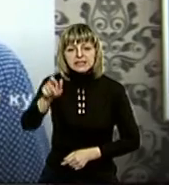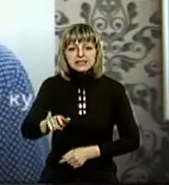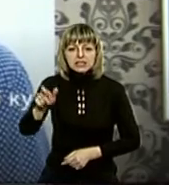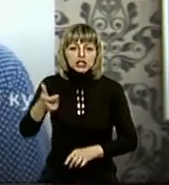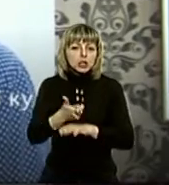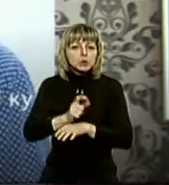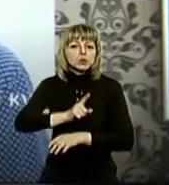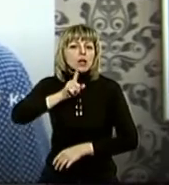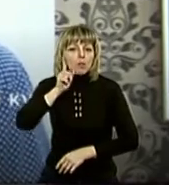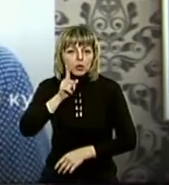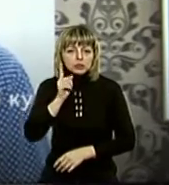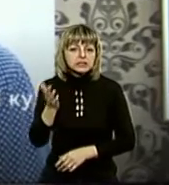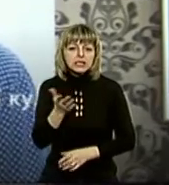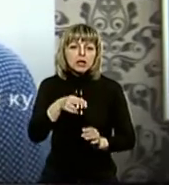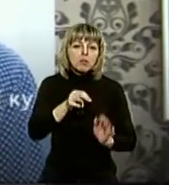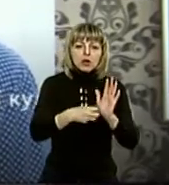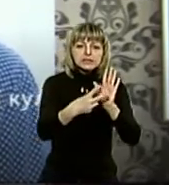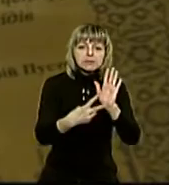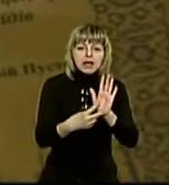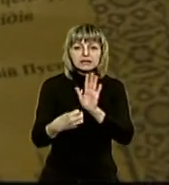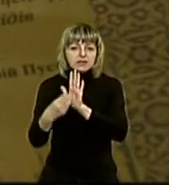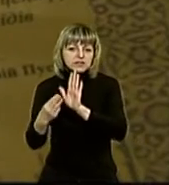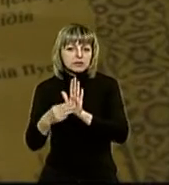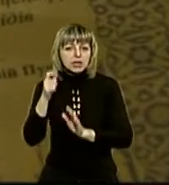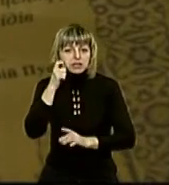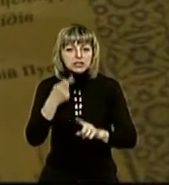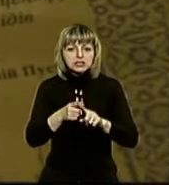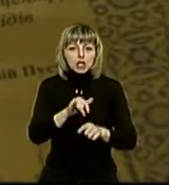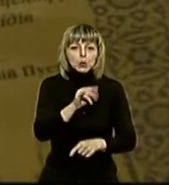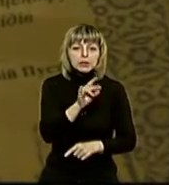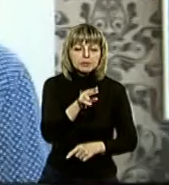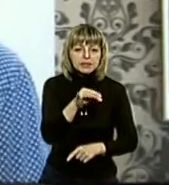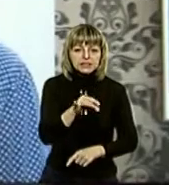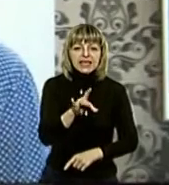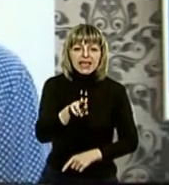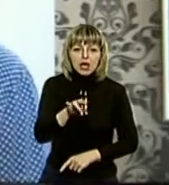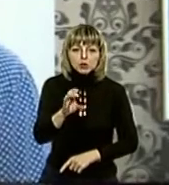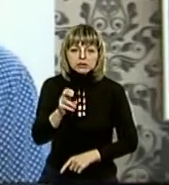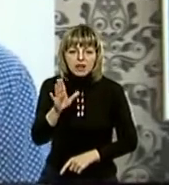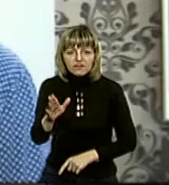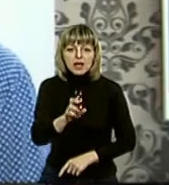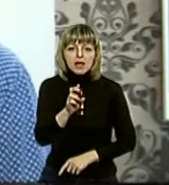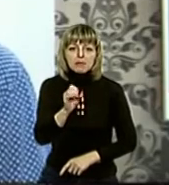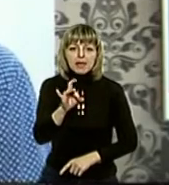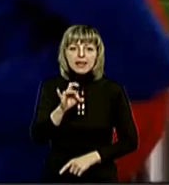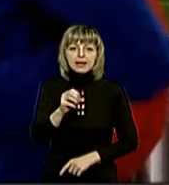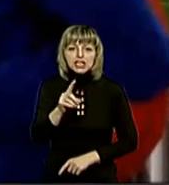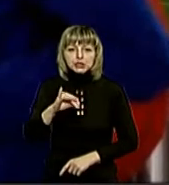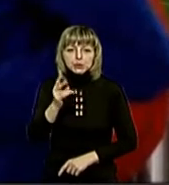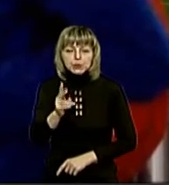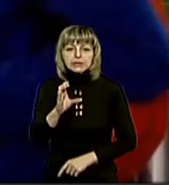дуже молоді, яким по 17, по 18 років. Це Окапінський Ярослав та Березюк